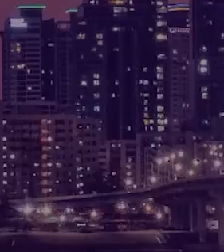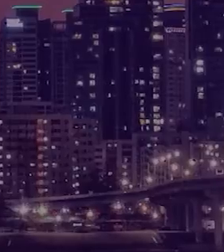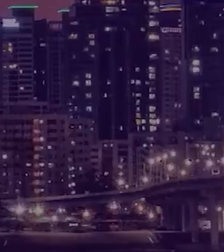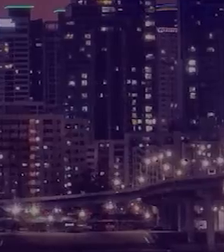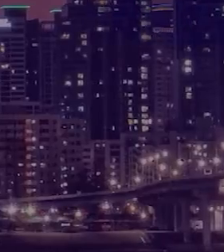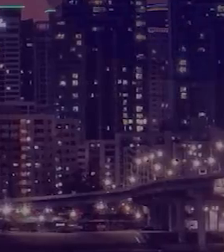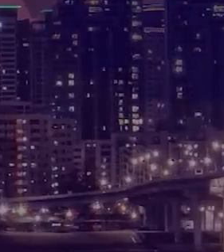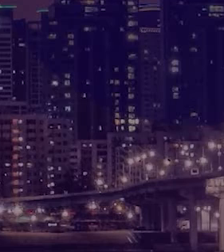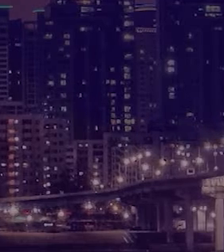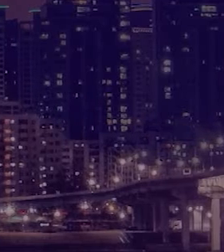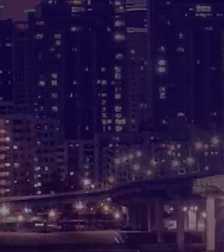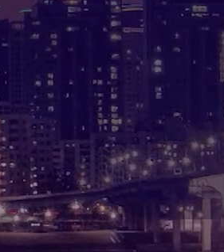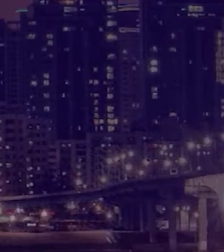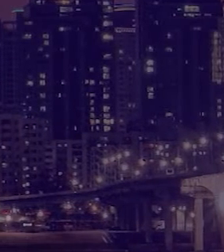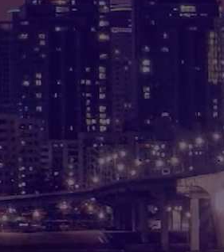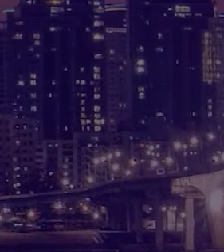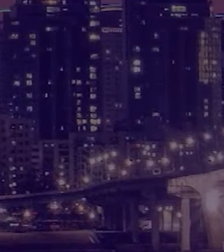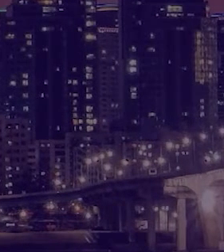황다인입니다